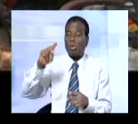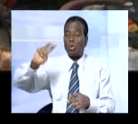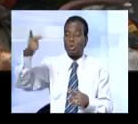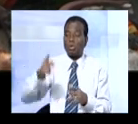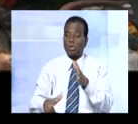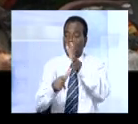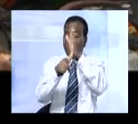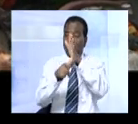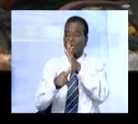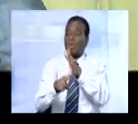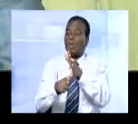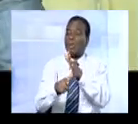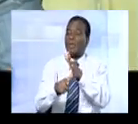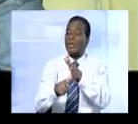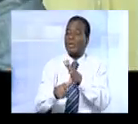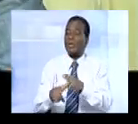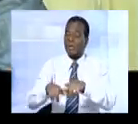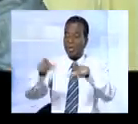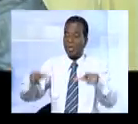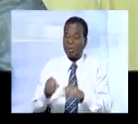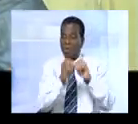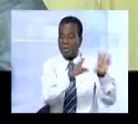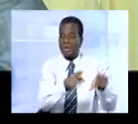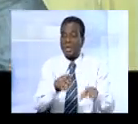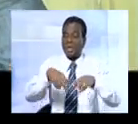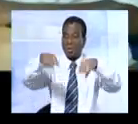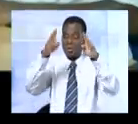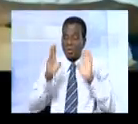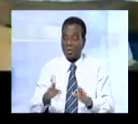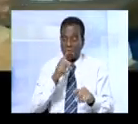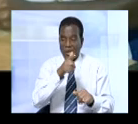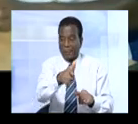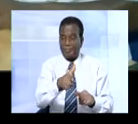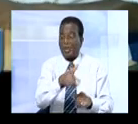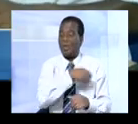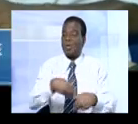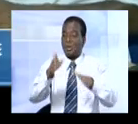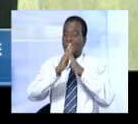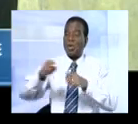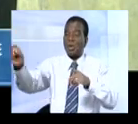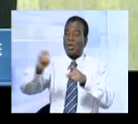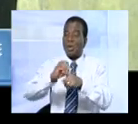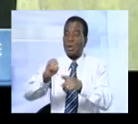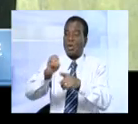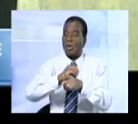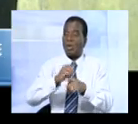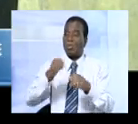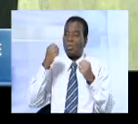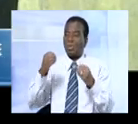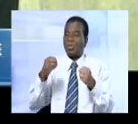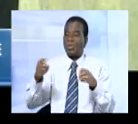maire, des sites de recasement sont prévus pour ces commerçants. Il les exhorte donc à les occuper. Plusieurs rencontres